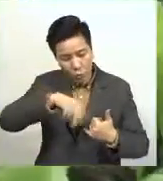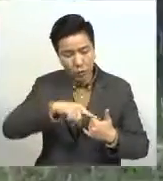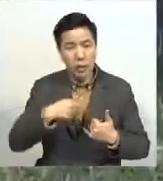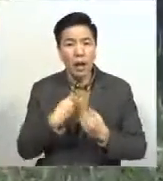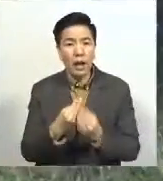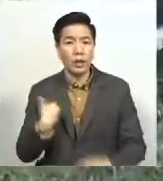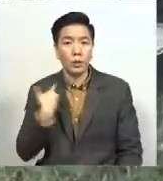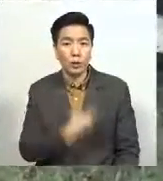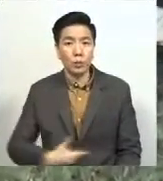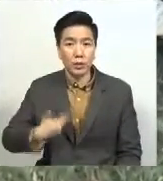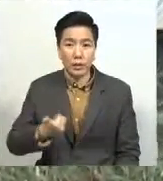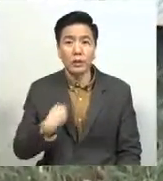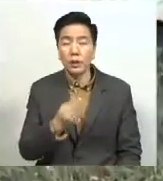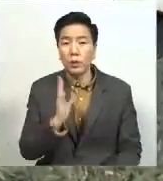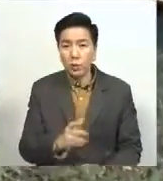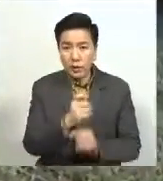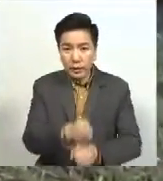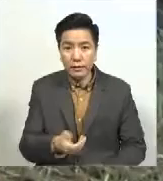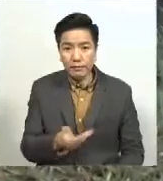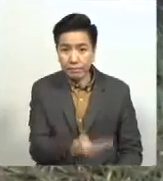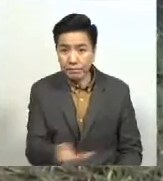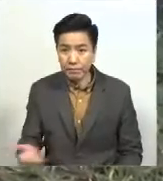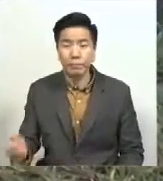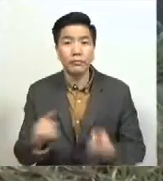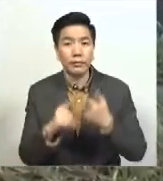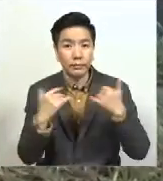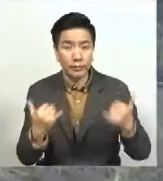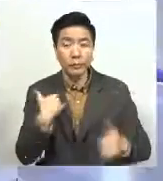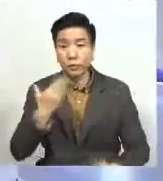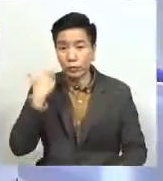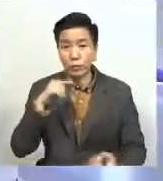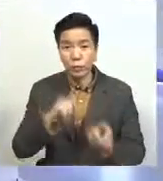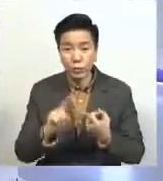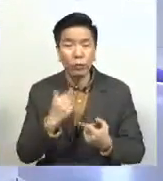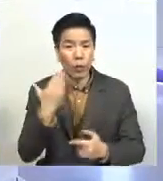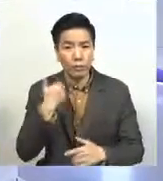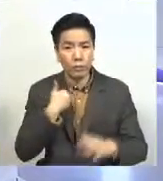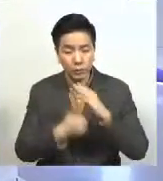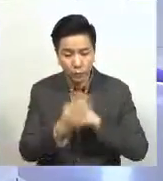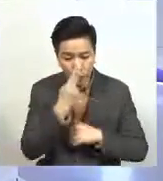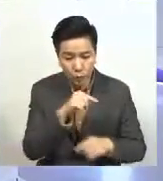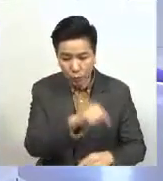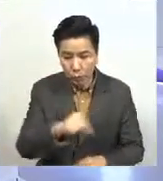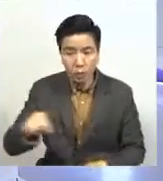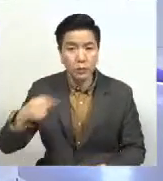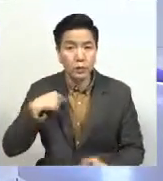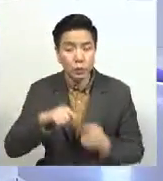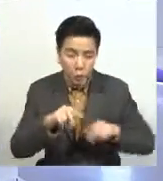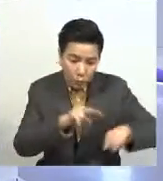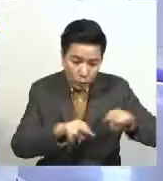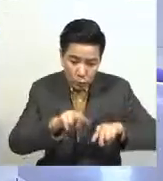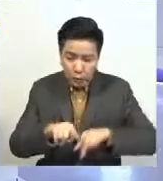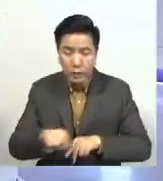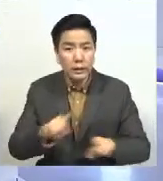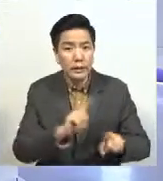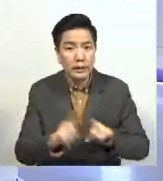สุขภาพที่ดีให้กับผู้บริโภคแล้วก็เกษตรกรเพราะว่าก่อนหน้านี้เนี่ยนะคะเขาก็ได้มีการลงพื้นที่ไปเหมือนกันไปตรวจสอบดูว่